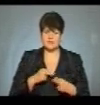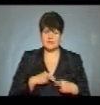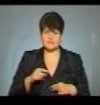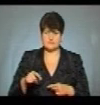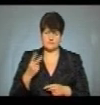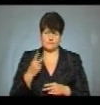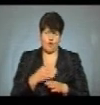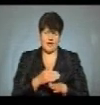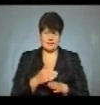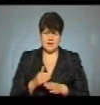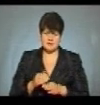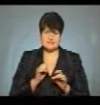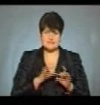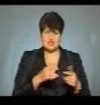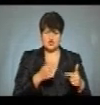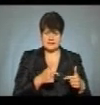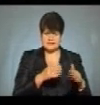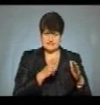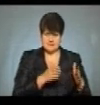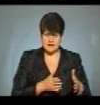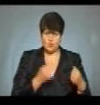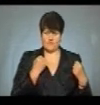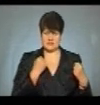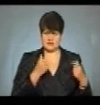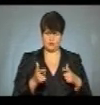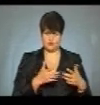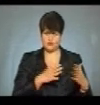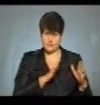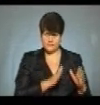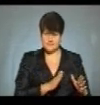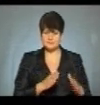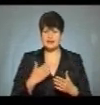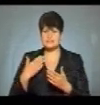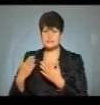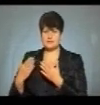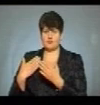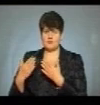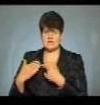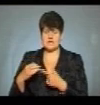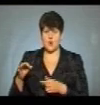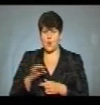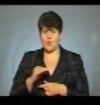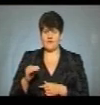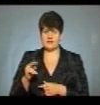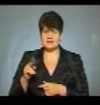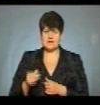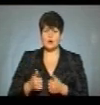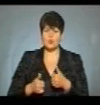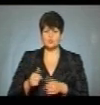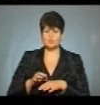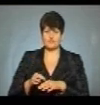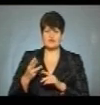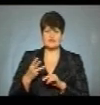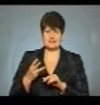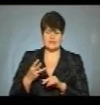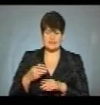Це здача заліків по фізичній підготовці та співбесіда. Для офіцерів конкурс відбувається в три